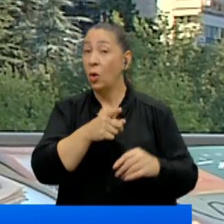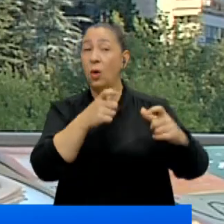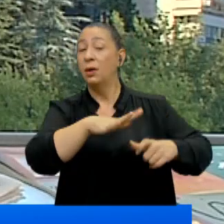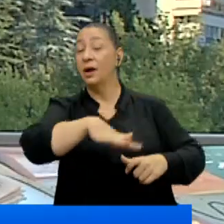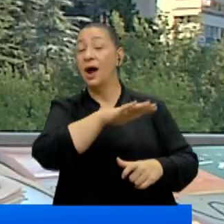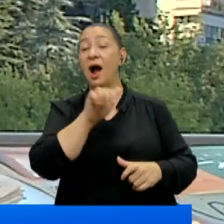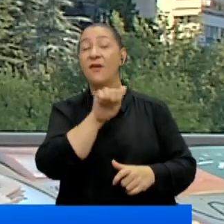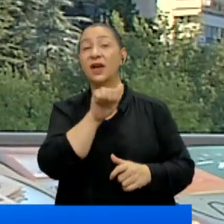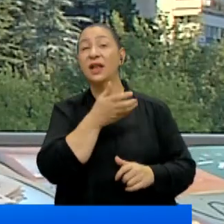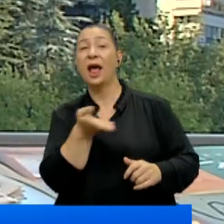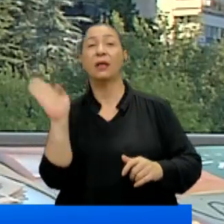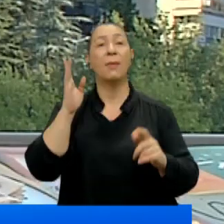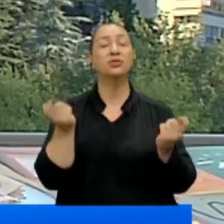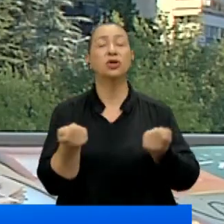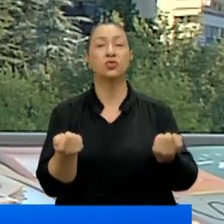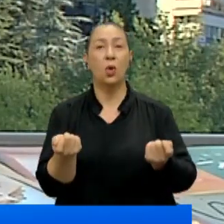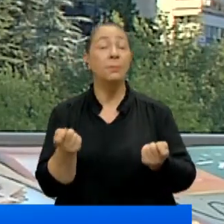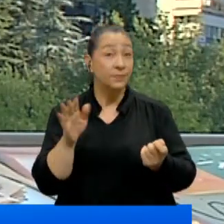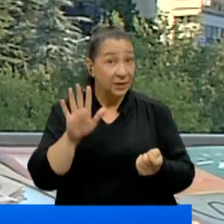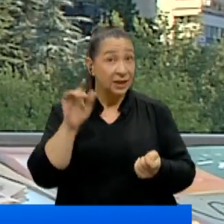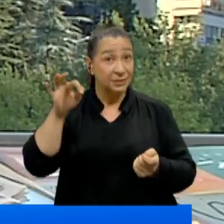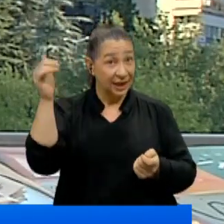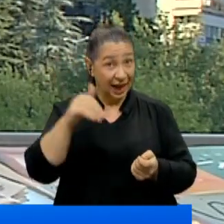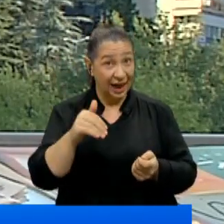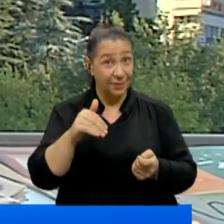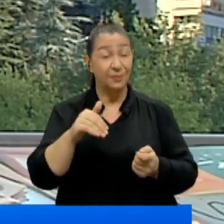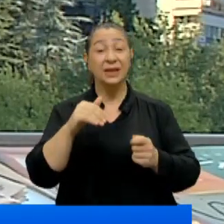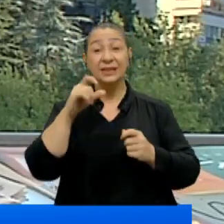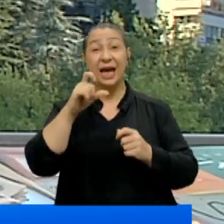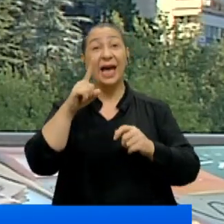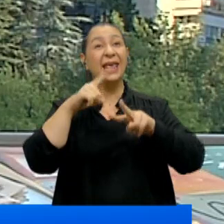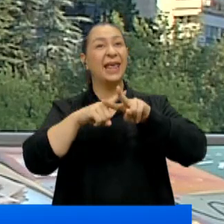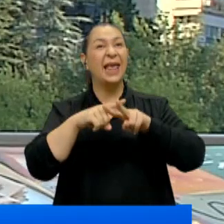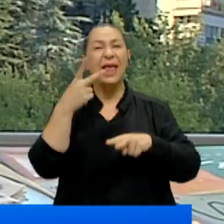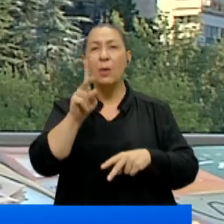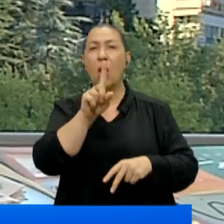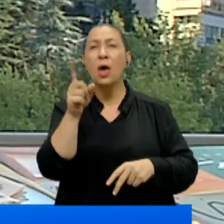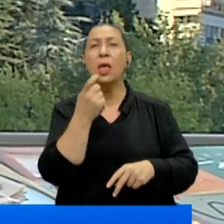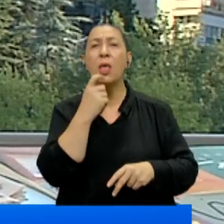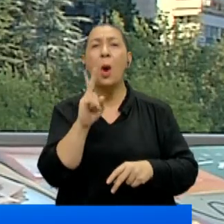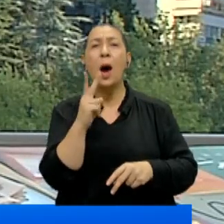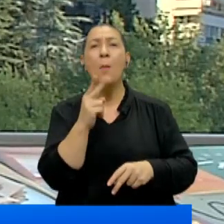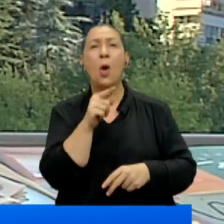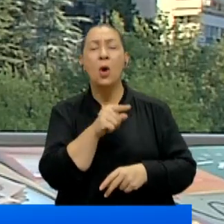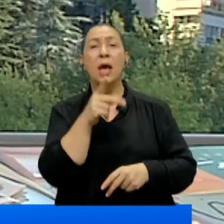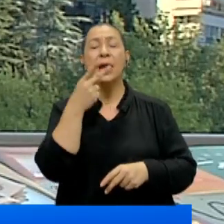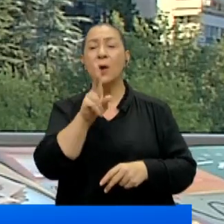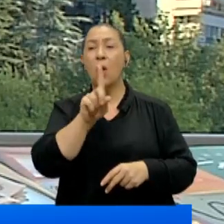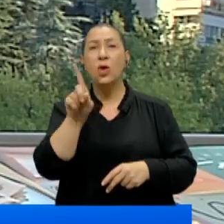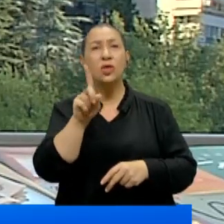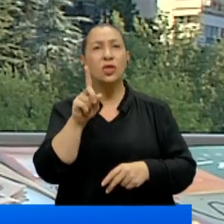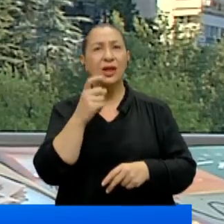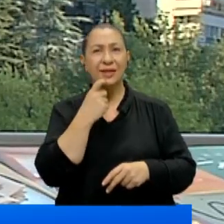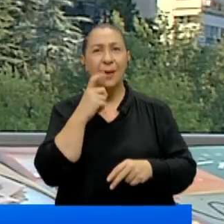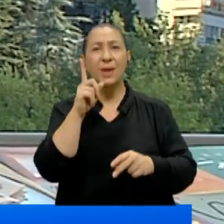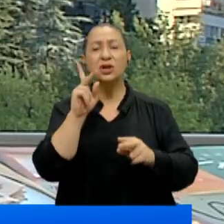coğrafyadan, Afganistan'dan gitmeye çalışıyor. Şimdi gelelim CIA'nin 2010 yılındaki o raporuna. 2010 yılında